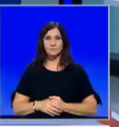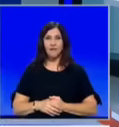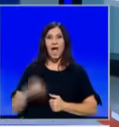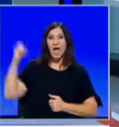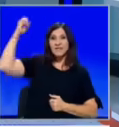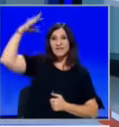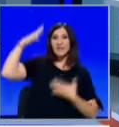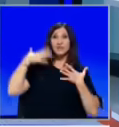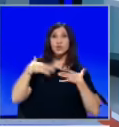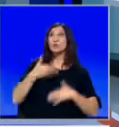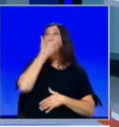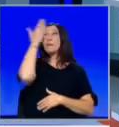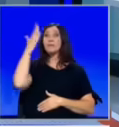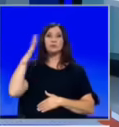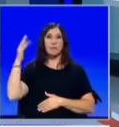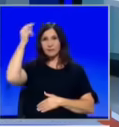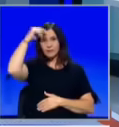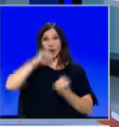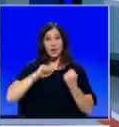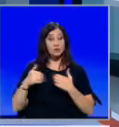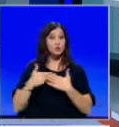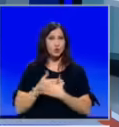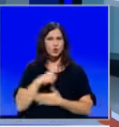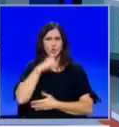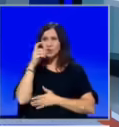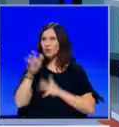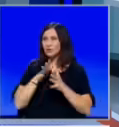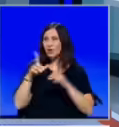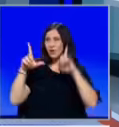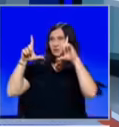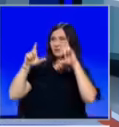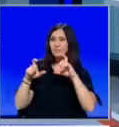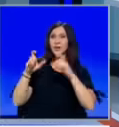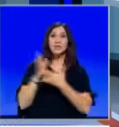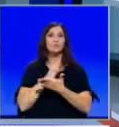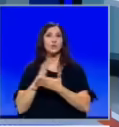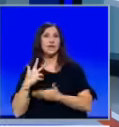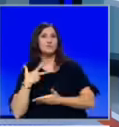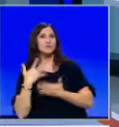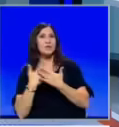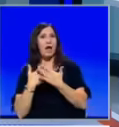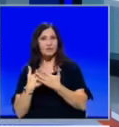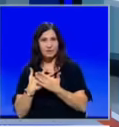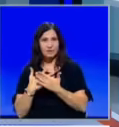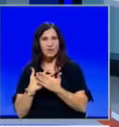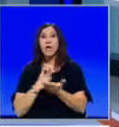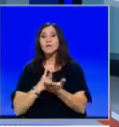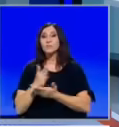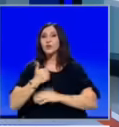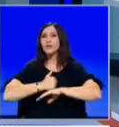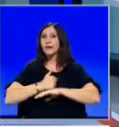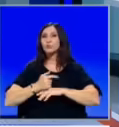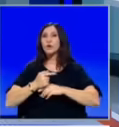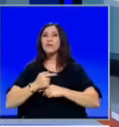Светещи тела озариха небето над Западна България късно снощи. Стотици хора ги заснеха и споделиха в социалните мрежи. Според директора